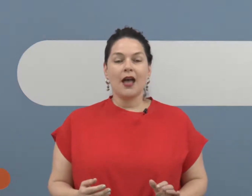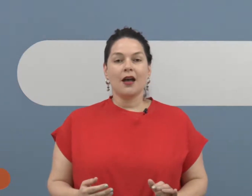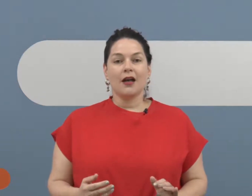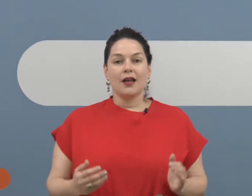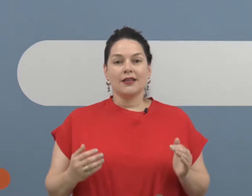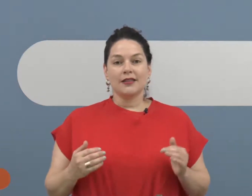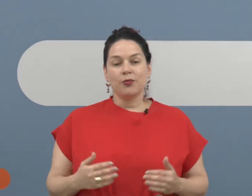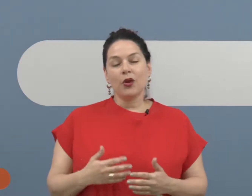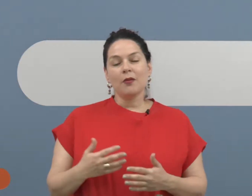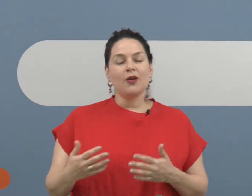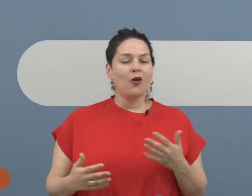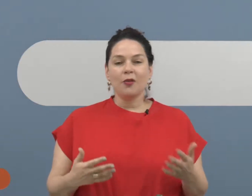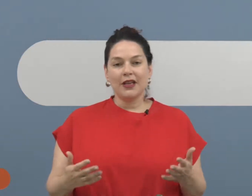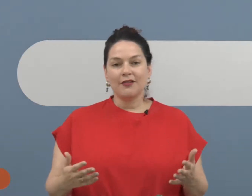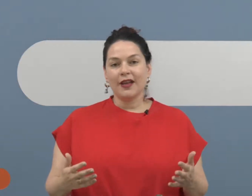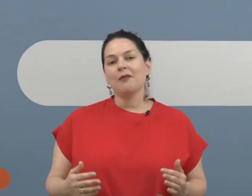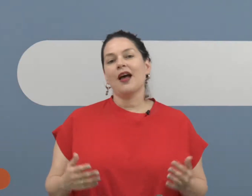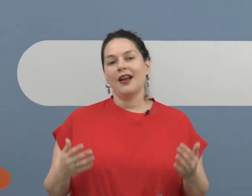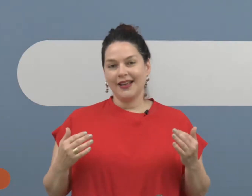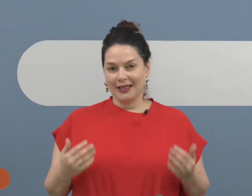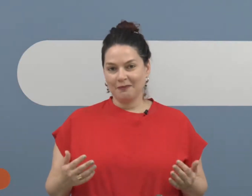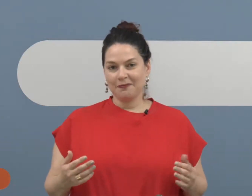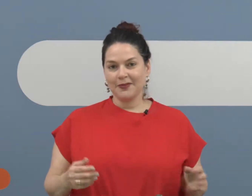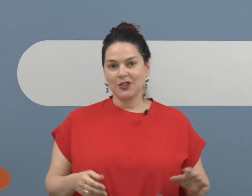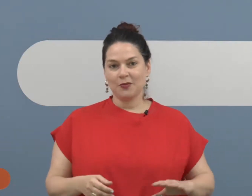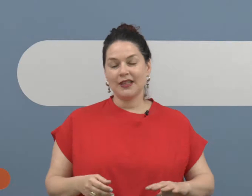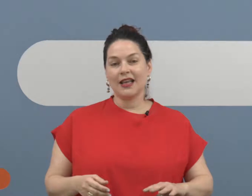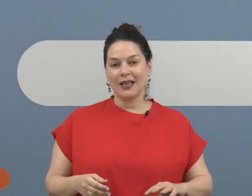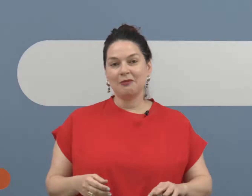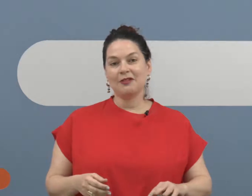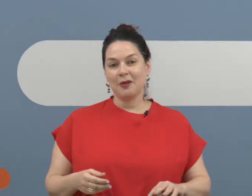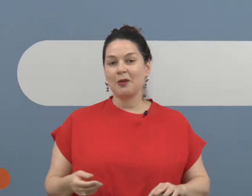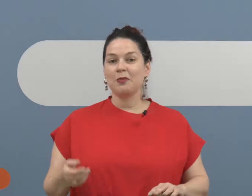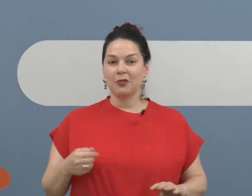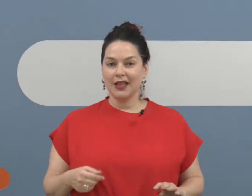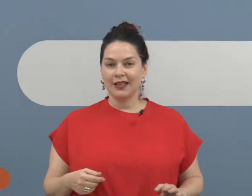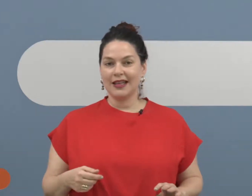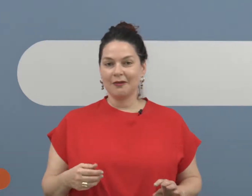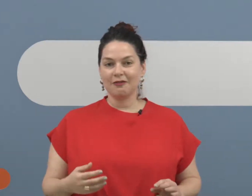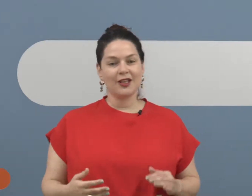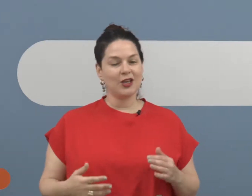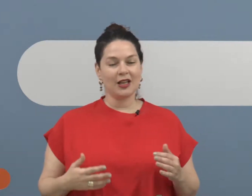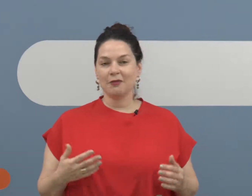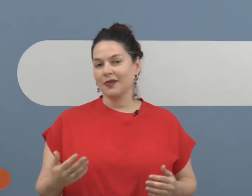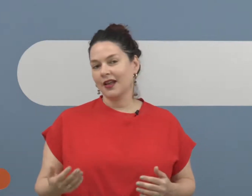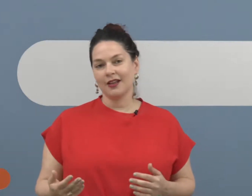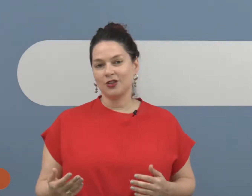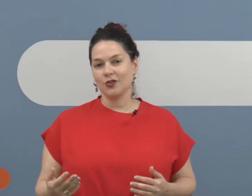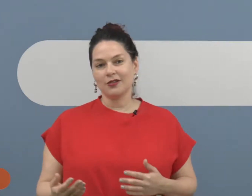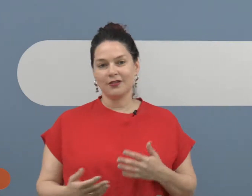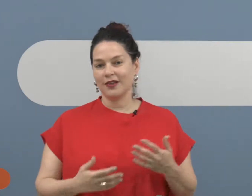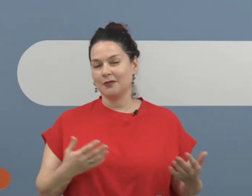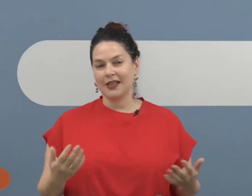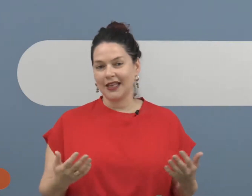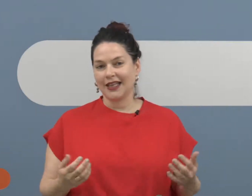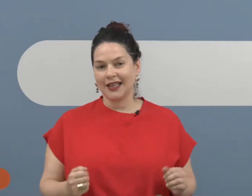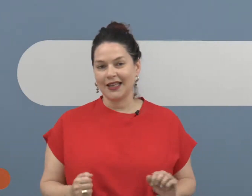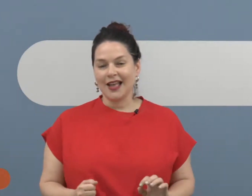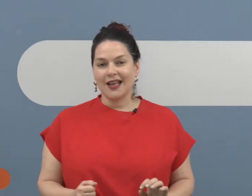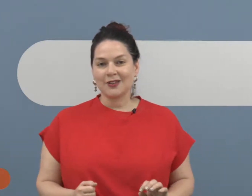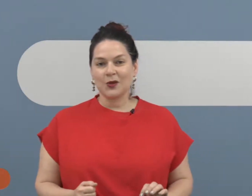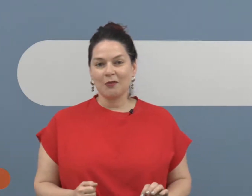סיפור. סיפורים על כל מיני דברים, על אלים, שמתנהגים לפעמים כמו בני אדם, ויש להם רגשות,